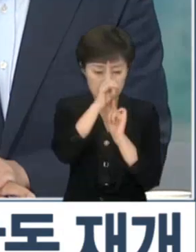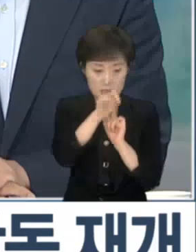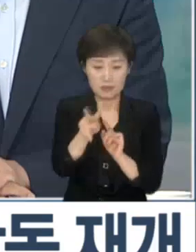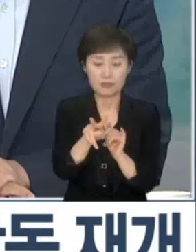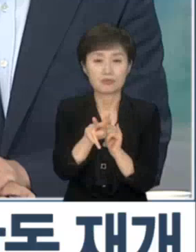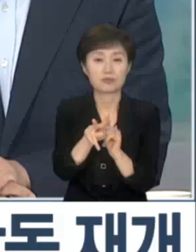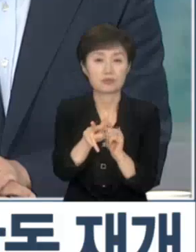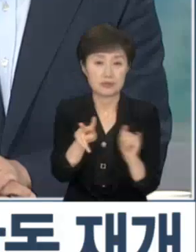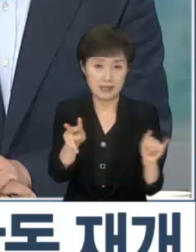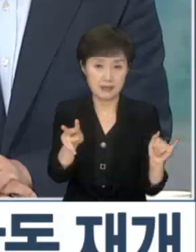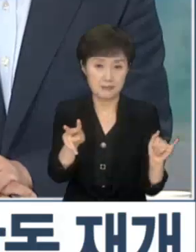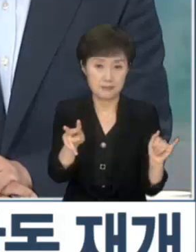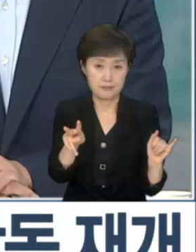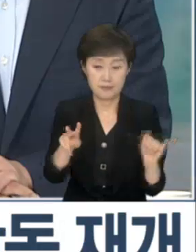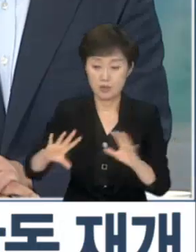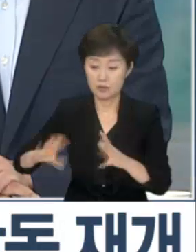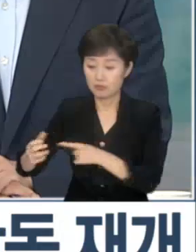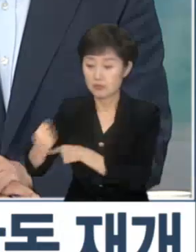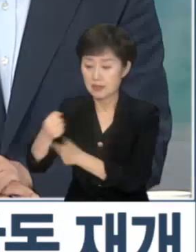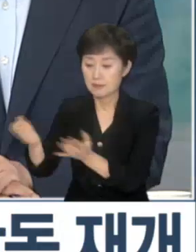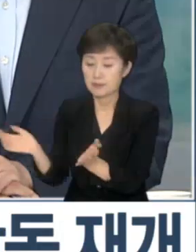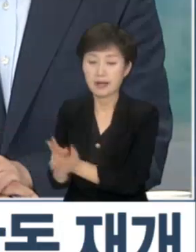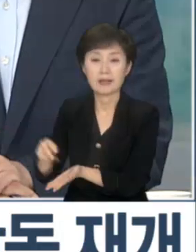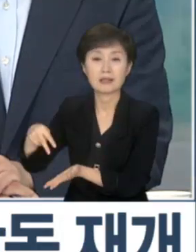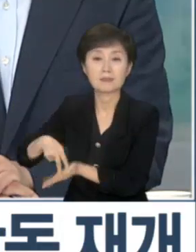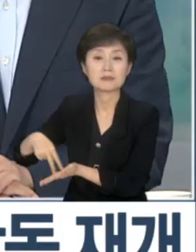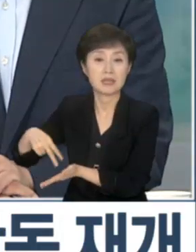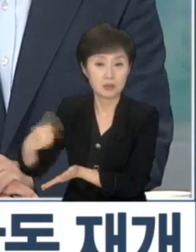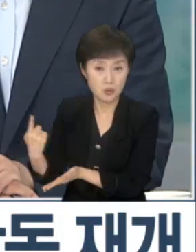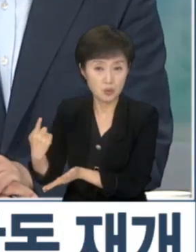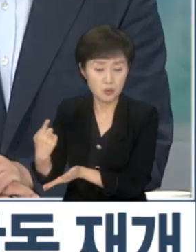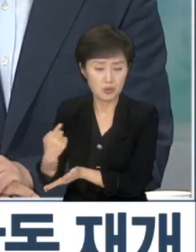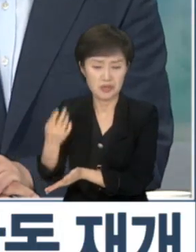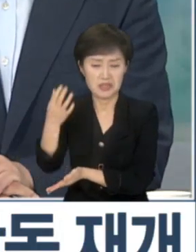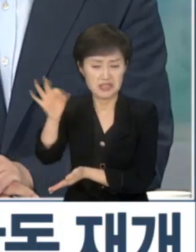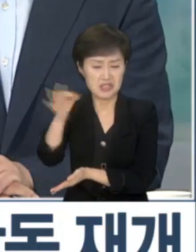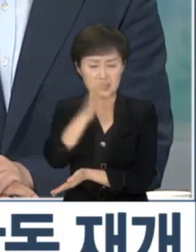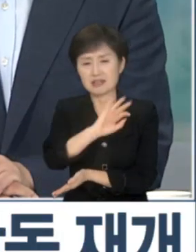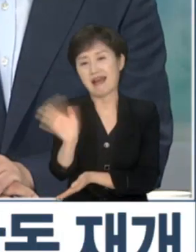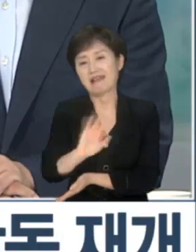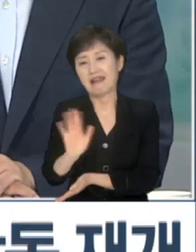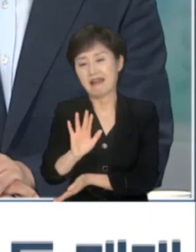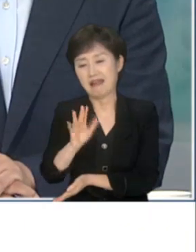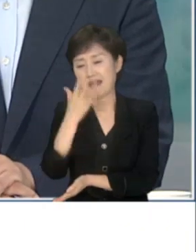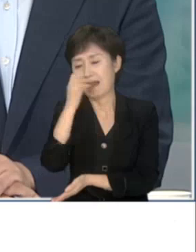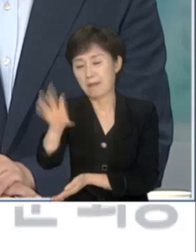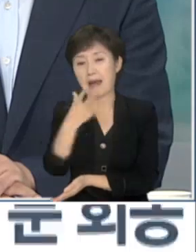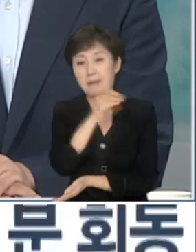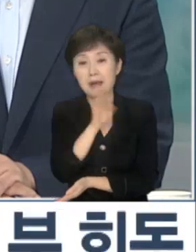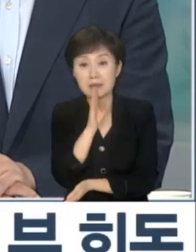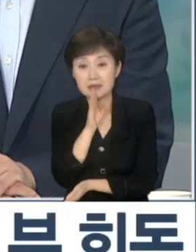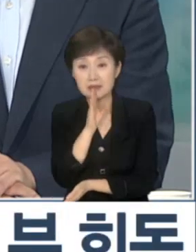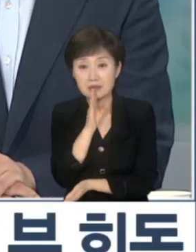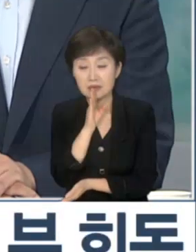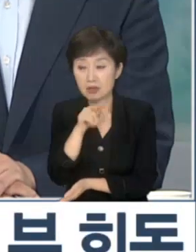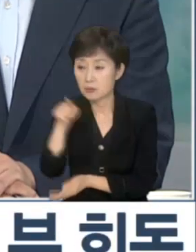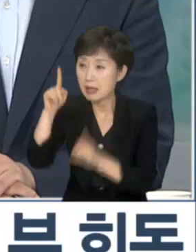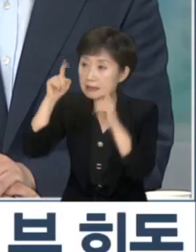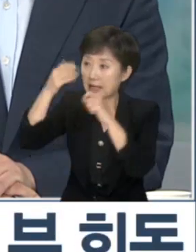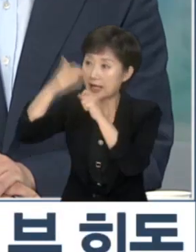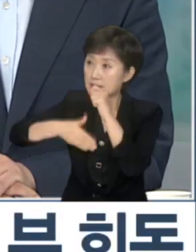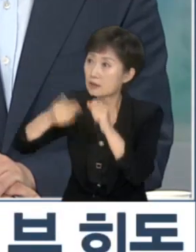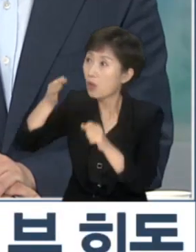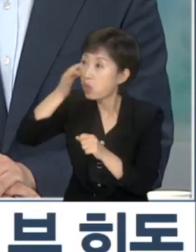대통령은 국민의 힘에서조차도 사실상 공식적으로 인정하지 않는 대통령 아닙니까 당사회 사진조차도 걸지